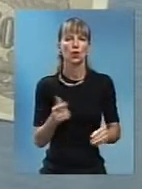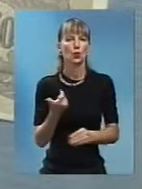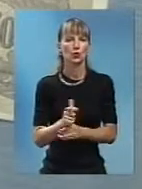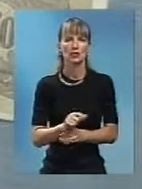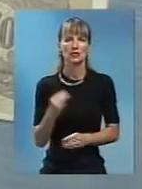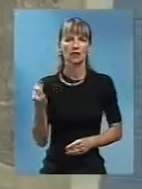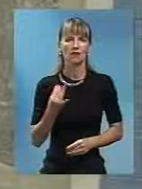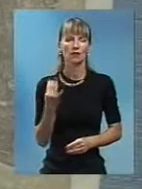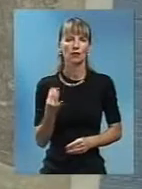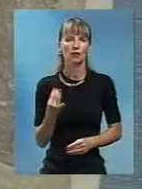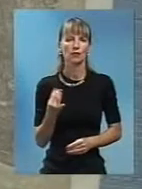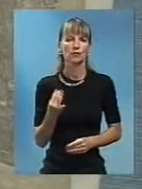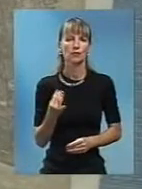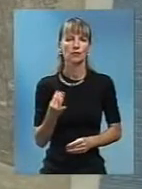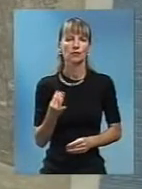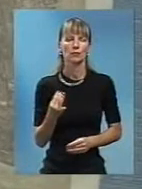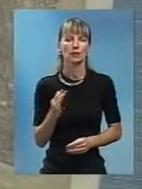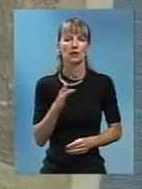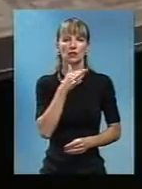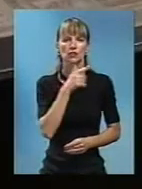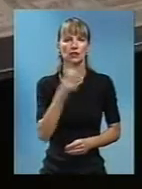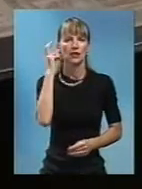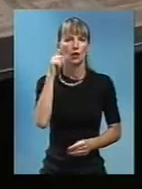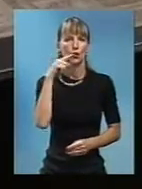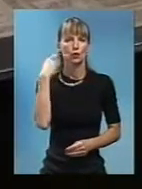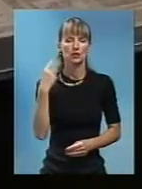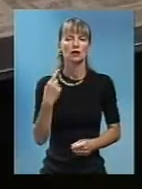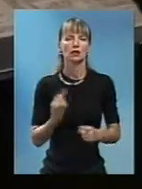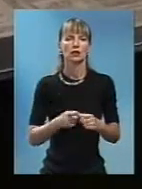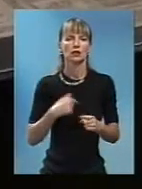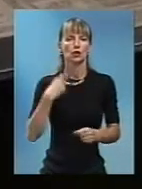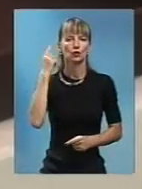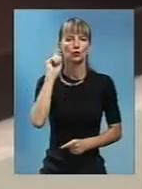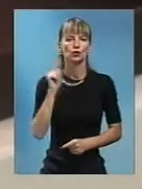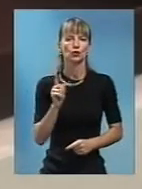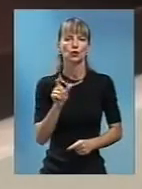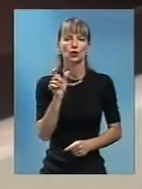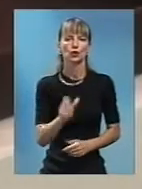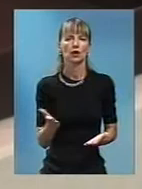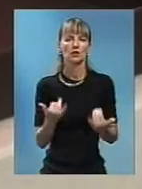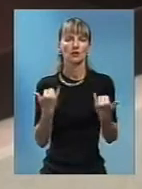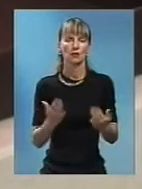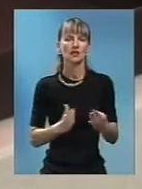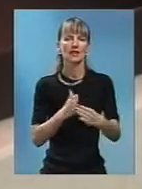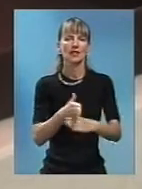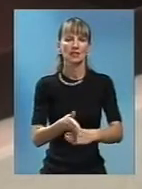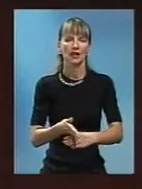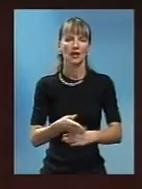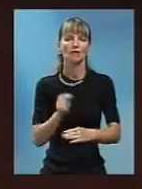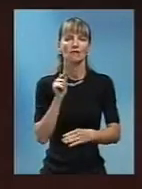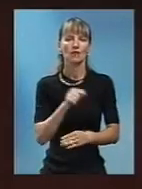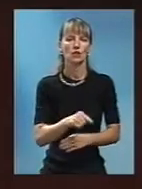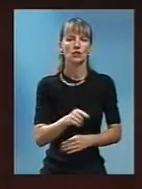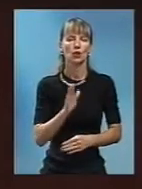цікавими часів Київської Русі. То я думаю, що людина, яка сюди завітає, вона